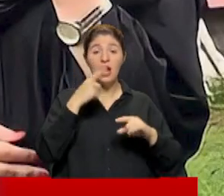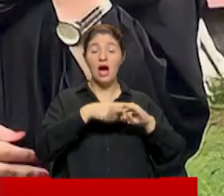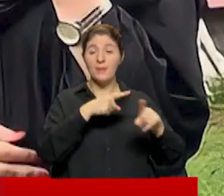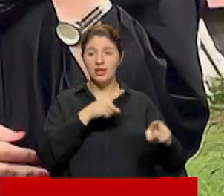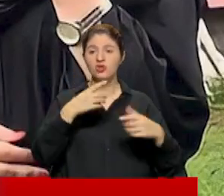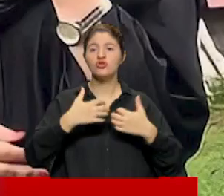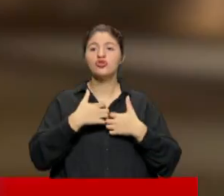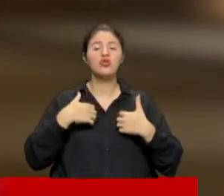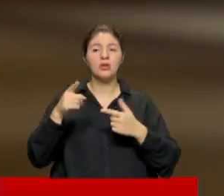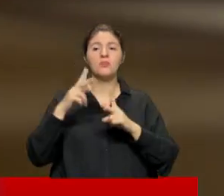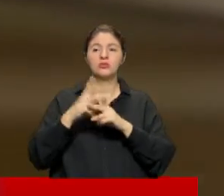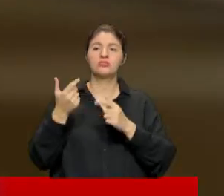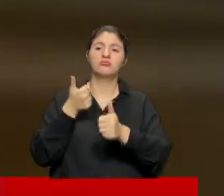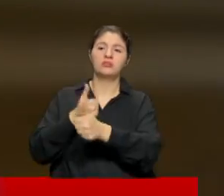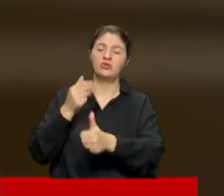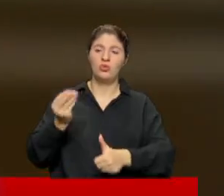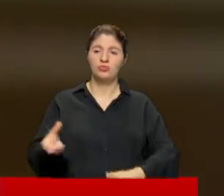güçlerine destek